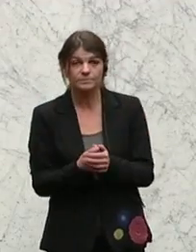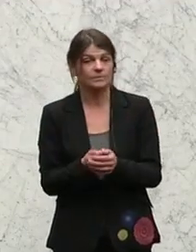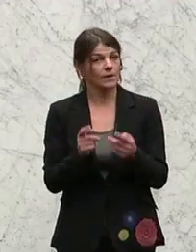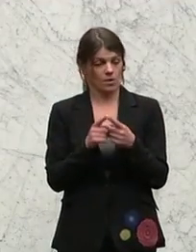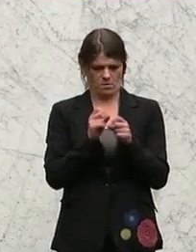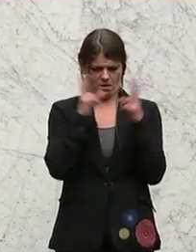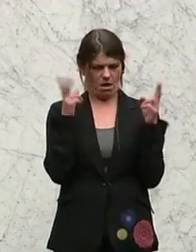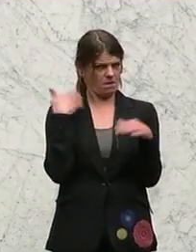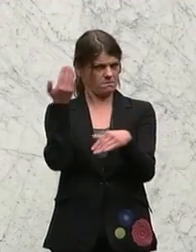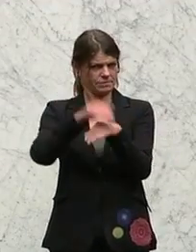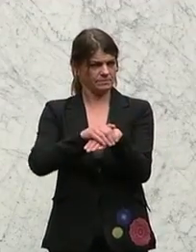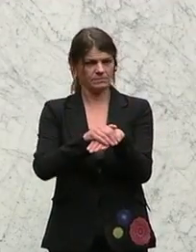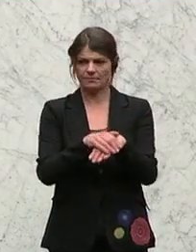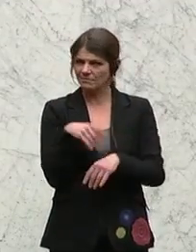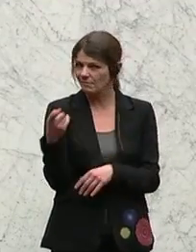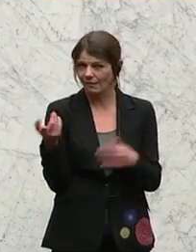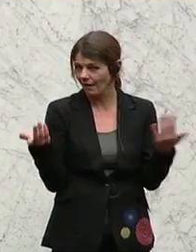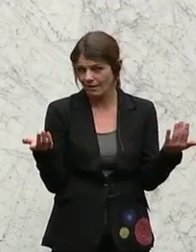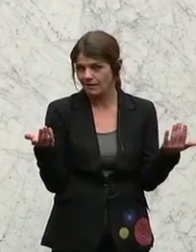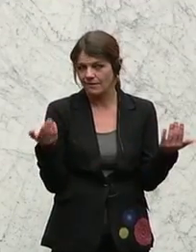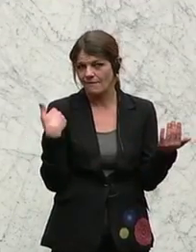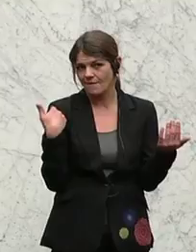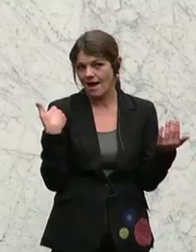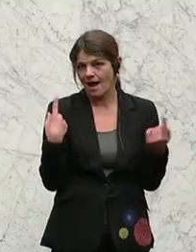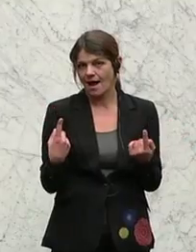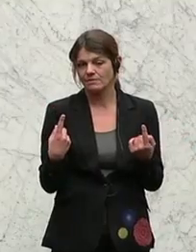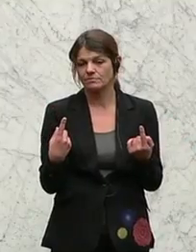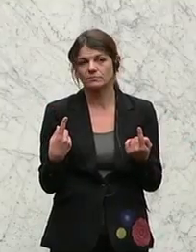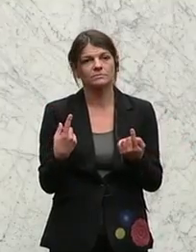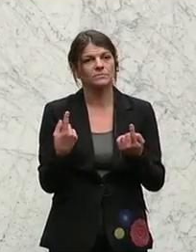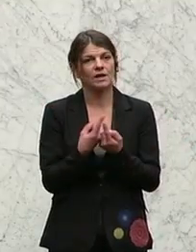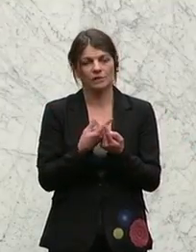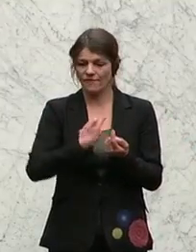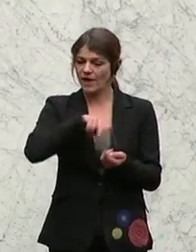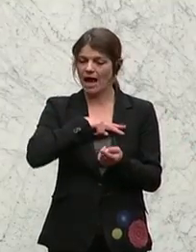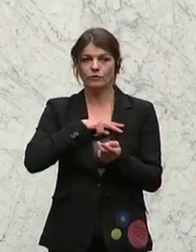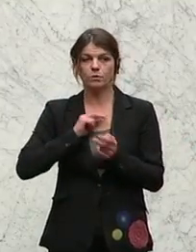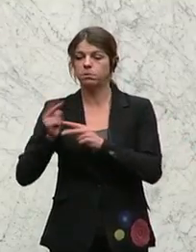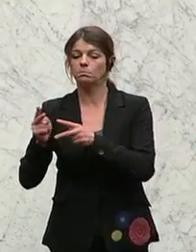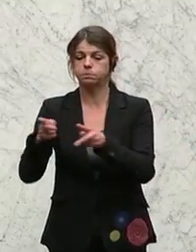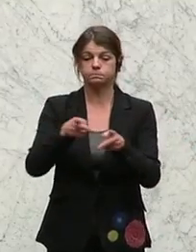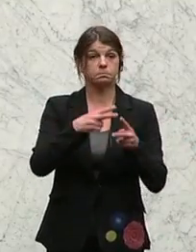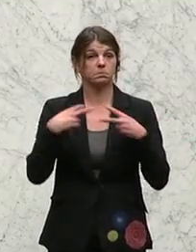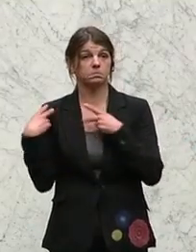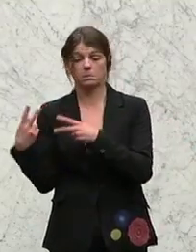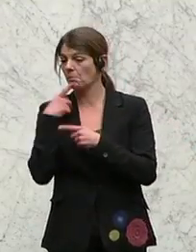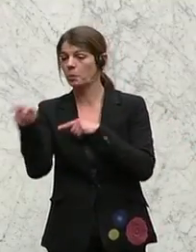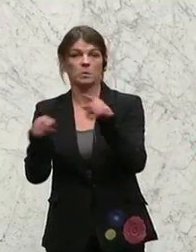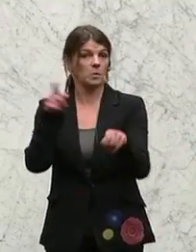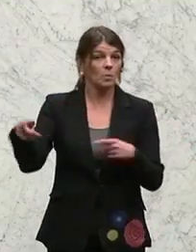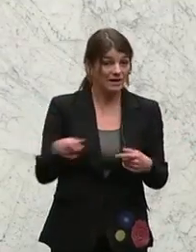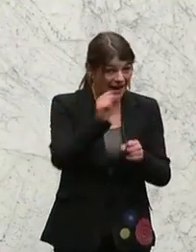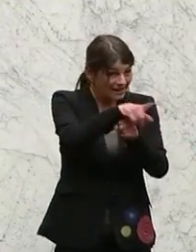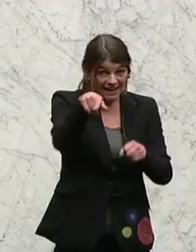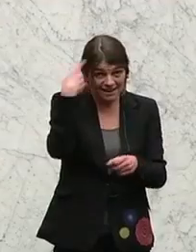klar wird, hier hat es de facto ein Verantwortungskarussell der Sonderklasse gegeben. Ja? Sie können sich